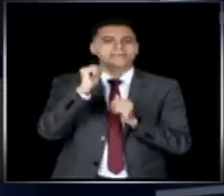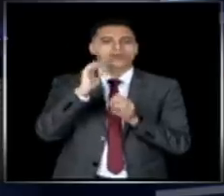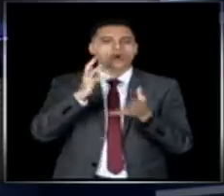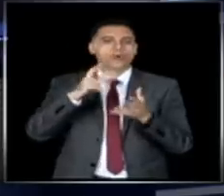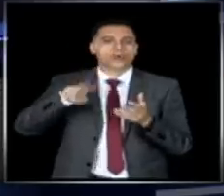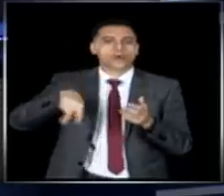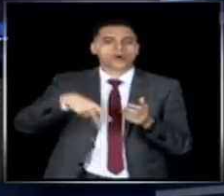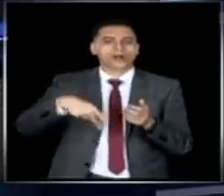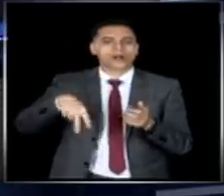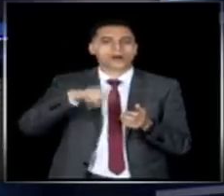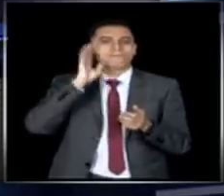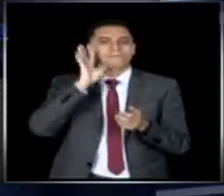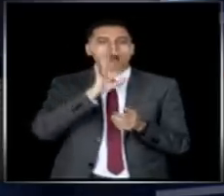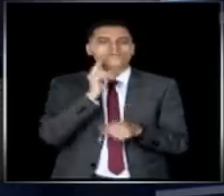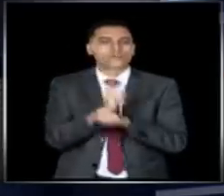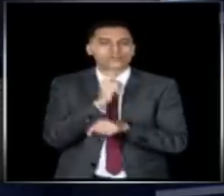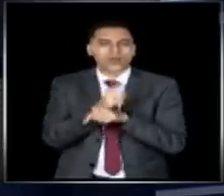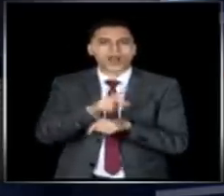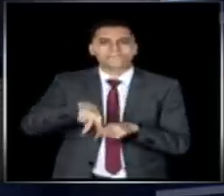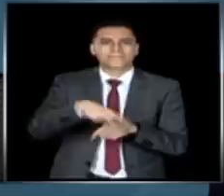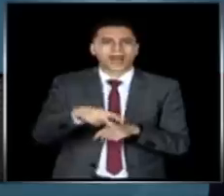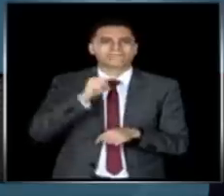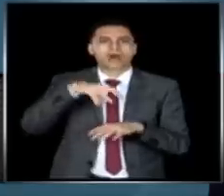القدم كلاعب ومدرب؟